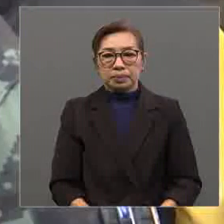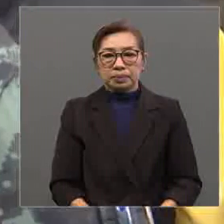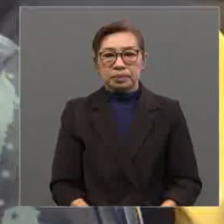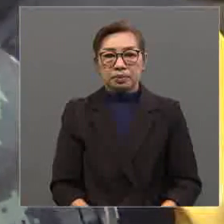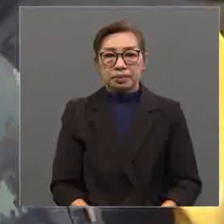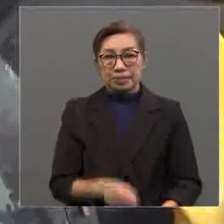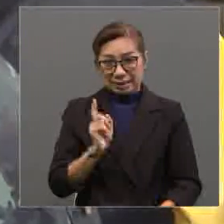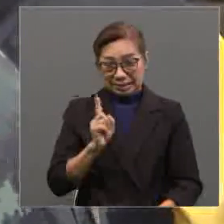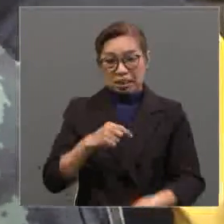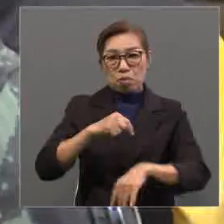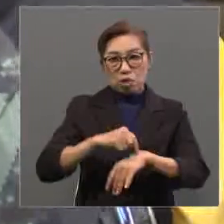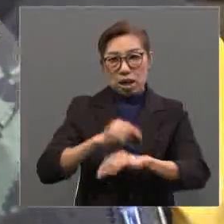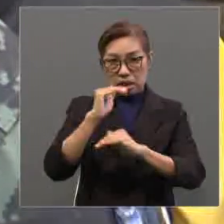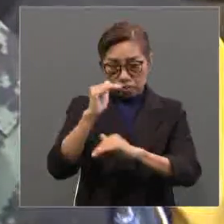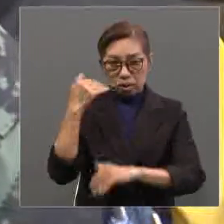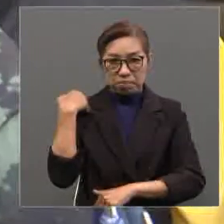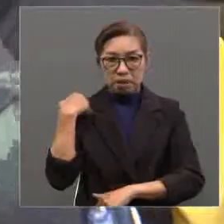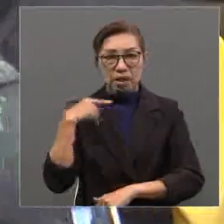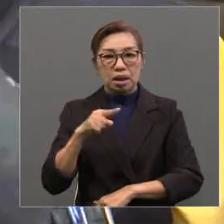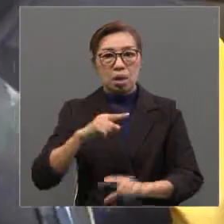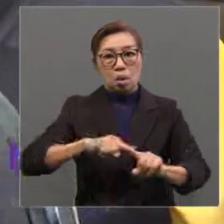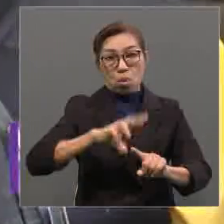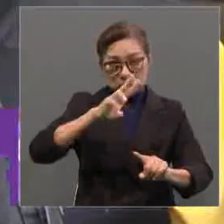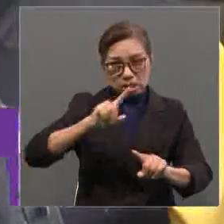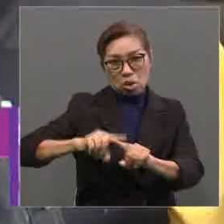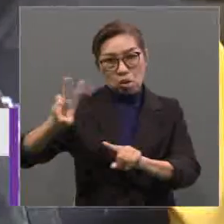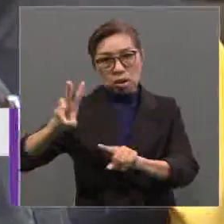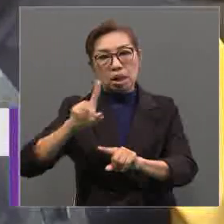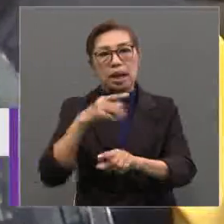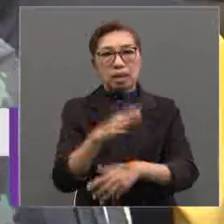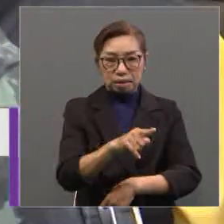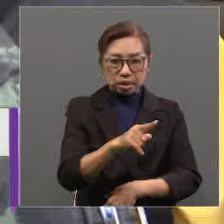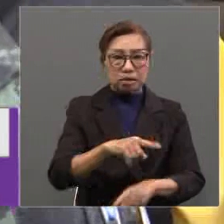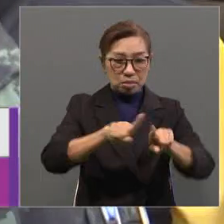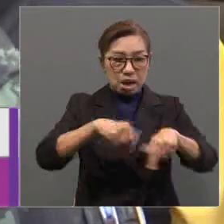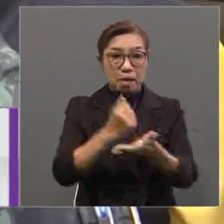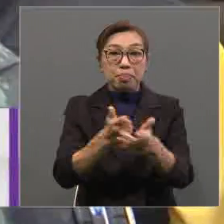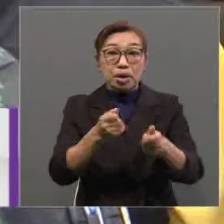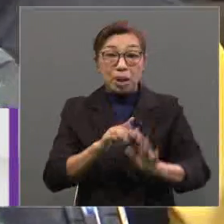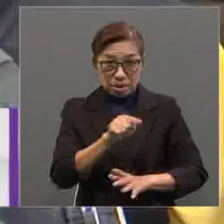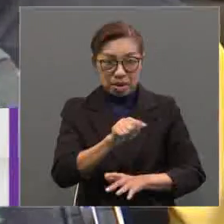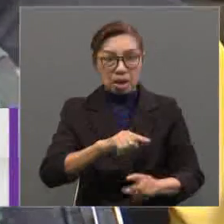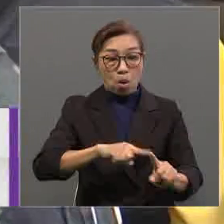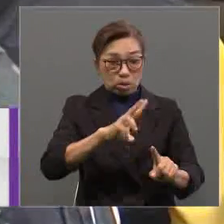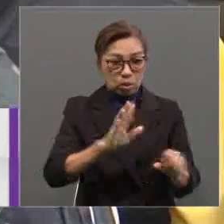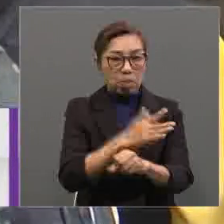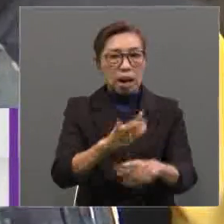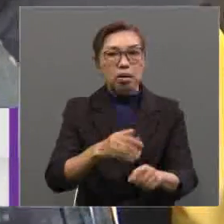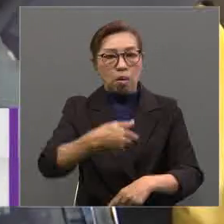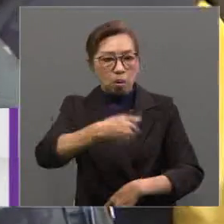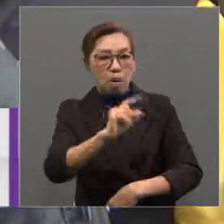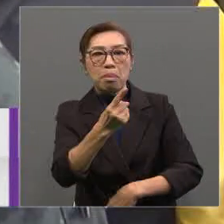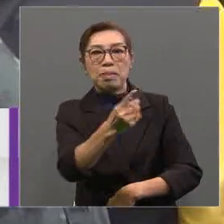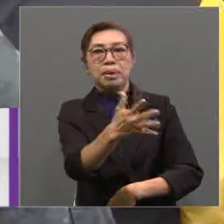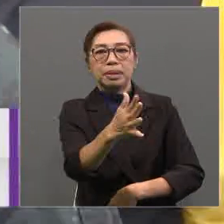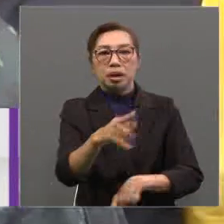ได้กำหนดห่วงเวลาในการขออนุญาตก็คือ6เดือนต่อ1ครั้งหลังจากนั้นจากการตรวจสอบพบว่ายังไม่มีการขออนุญาตในการขน